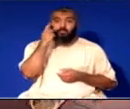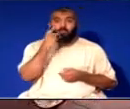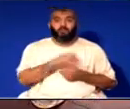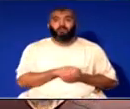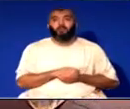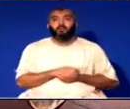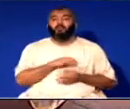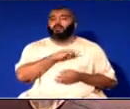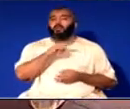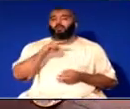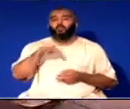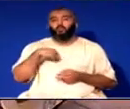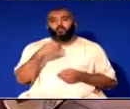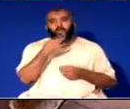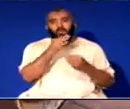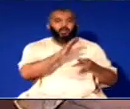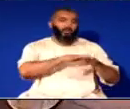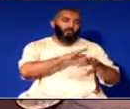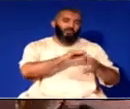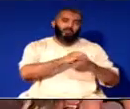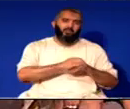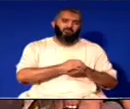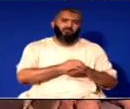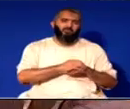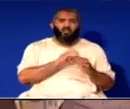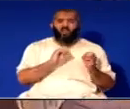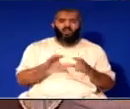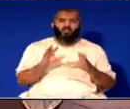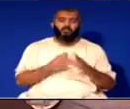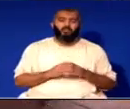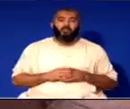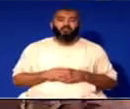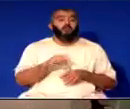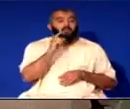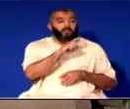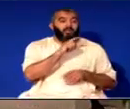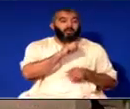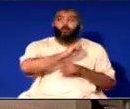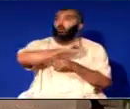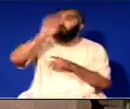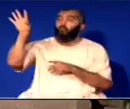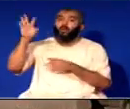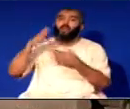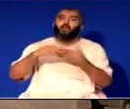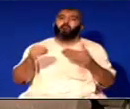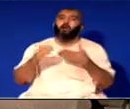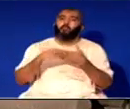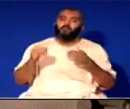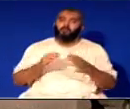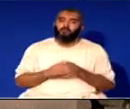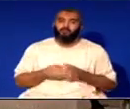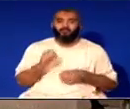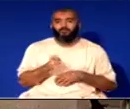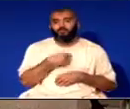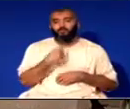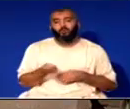نقولوا للامام يخليهم بعد واش غادي يدير كي يدير هو كي انت كي تبعثي لك واغط انت اولا تهتمي بوليداتك